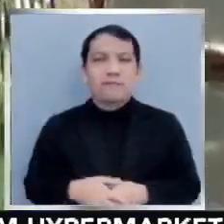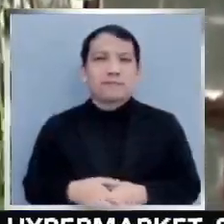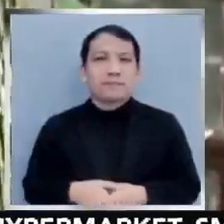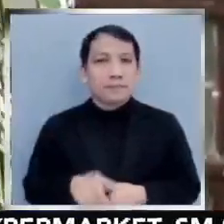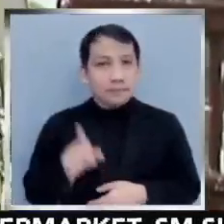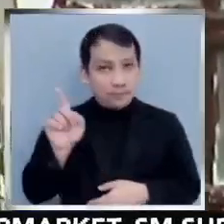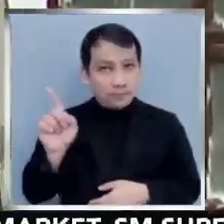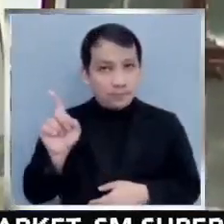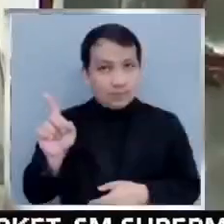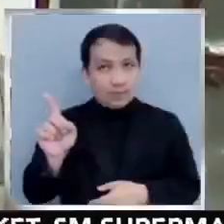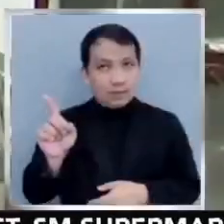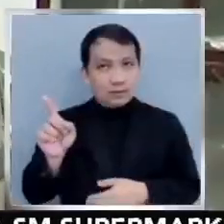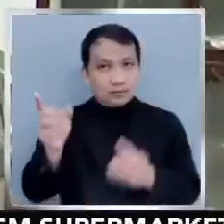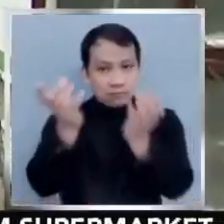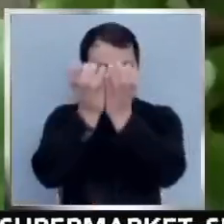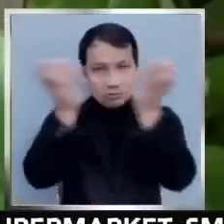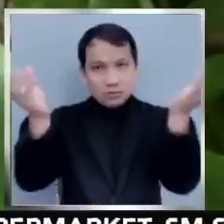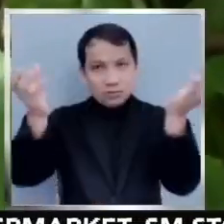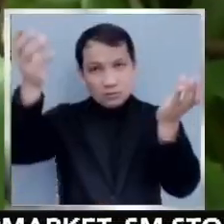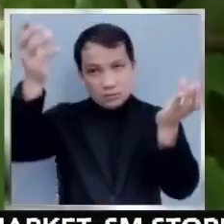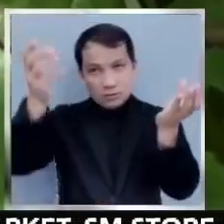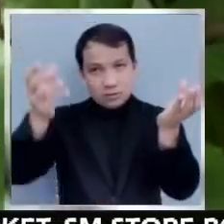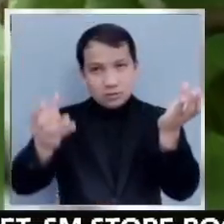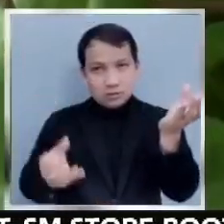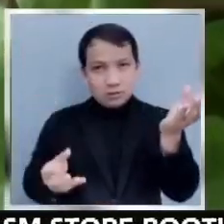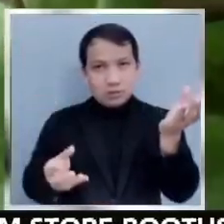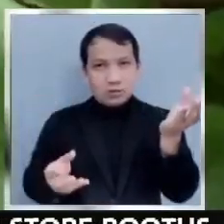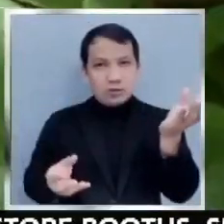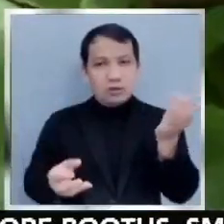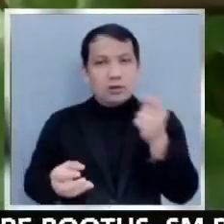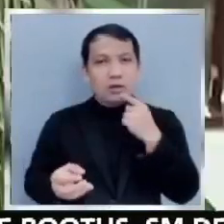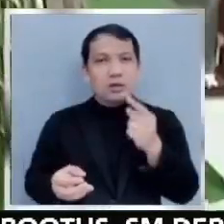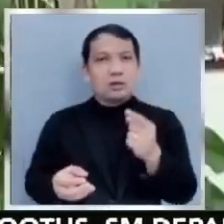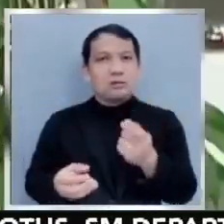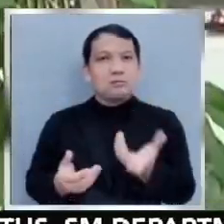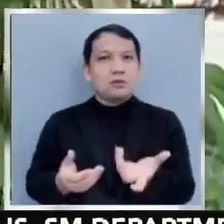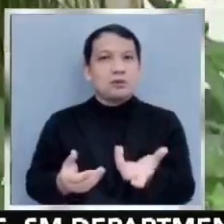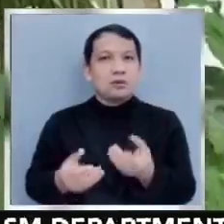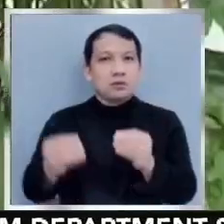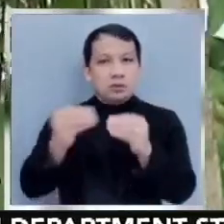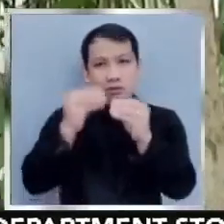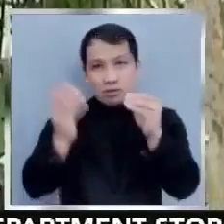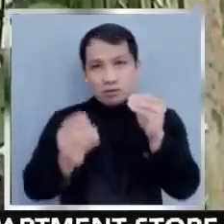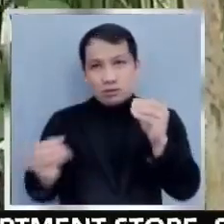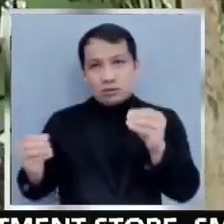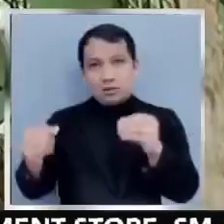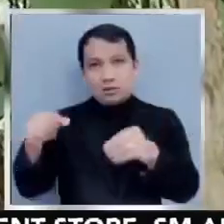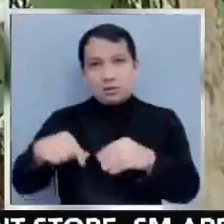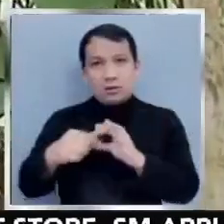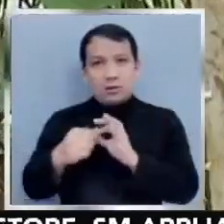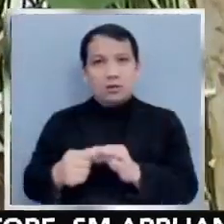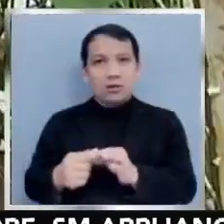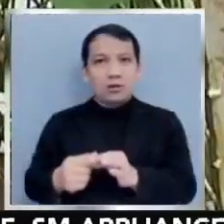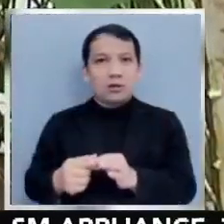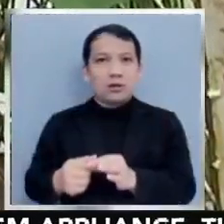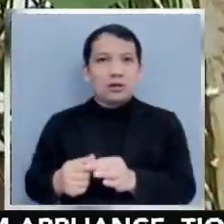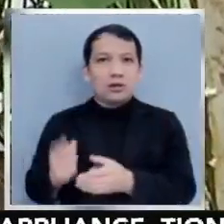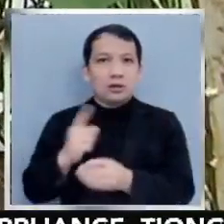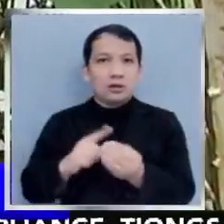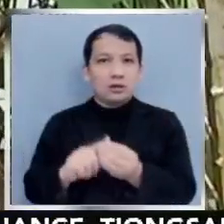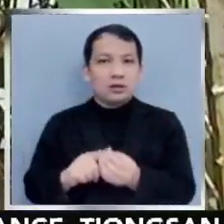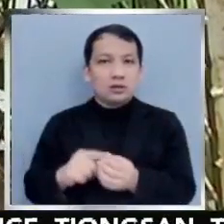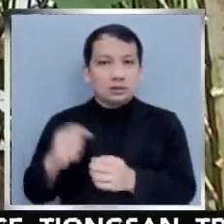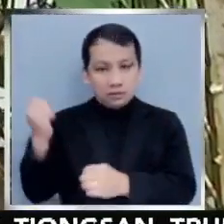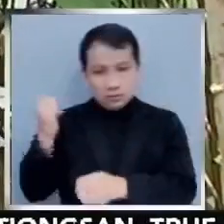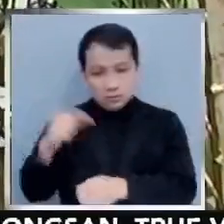downspot niya, binutasan ko at siniksikan ko ng hose, itong hose na ito para hindi ko na aabangan kung kailan